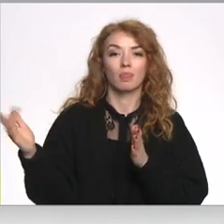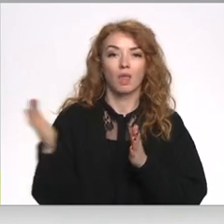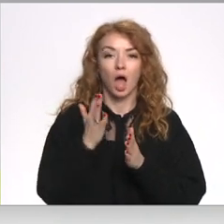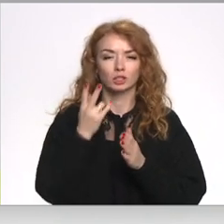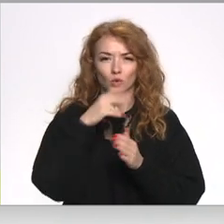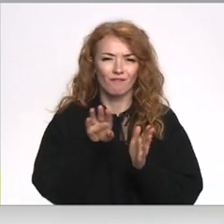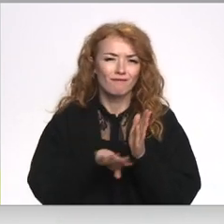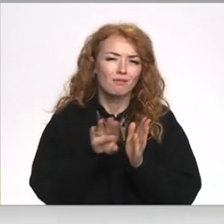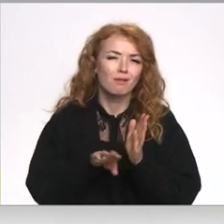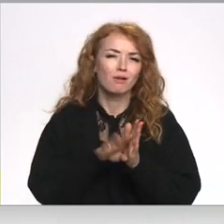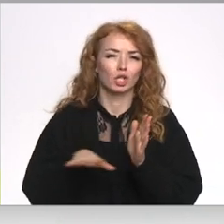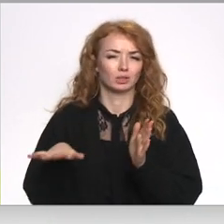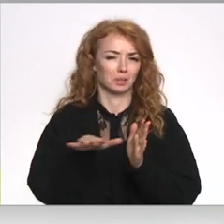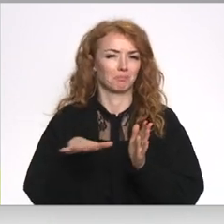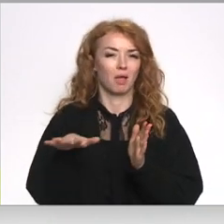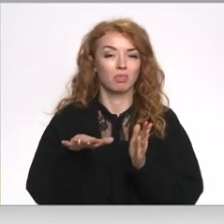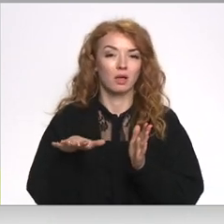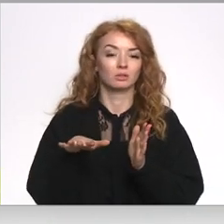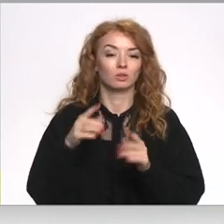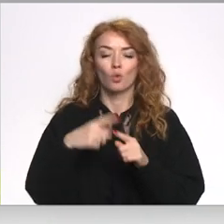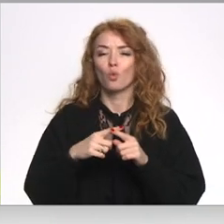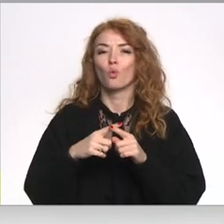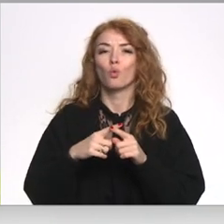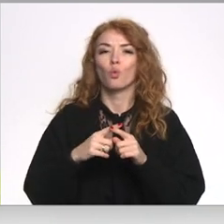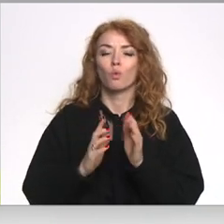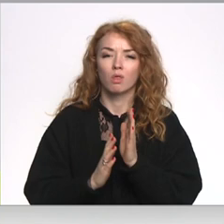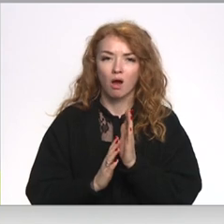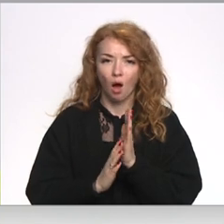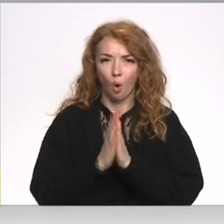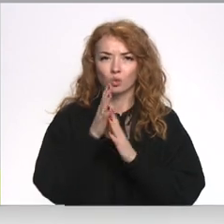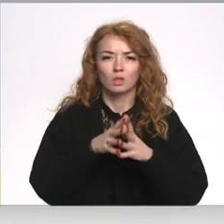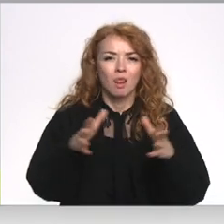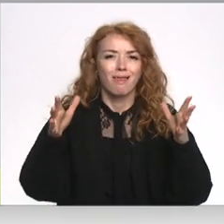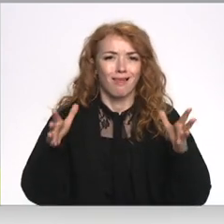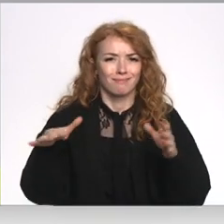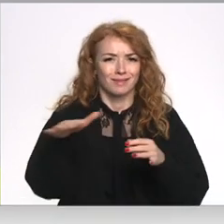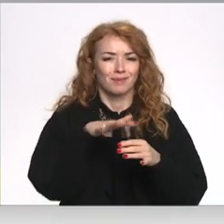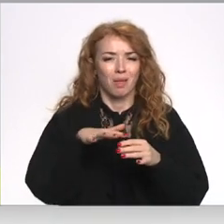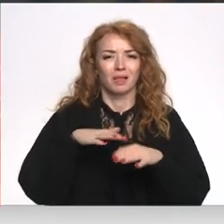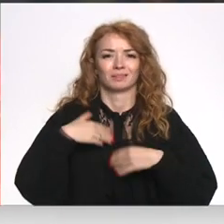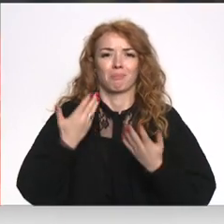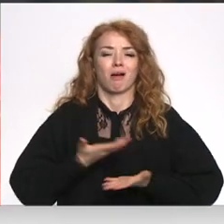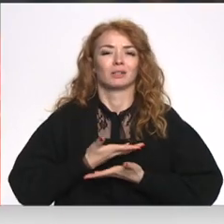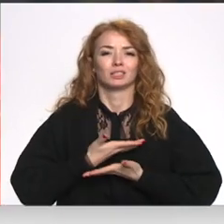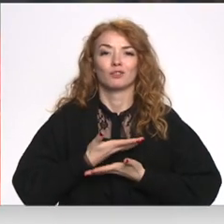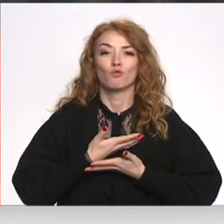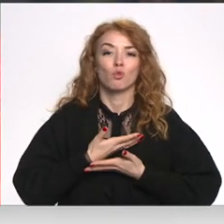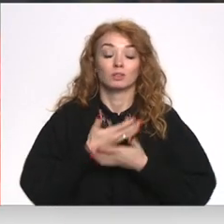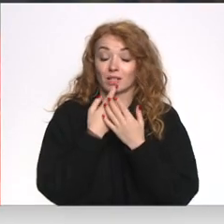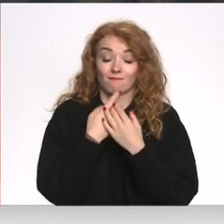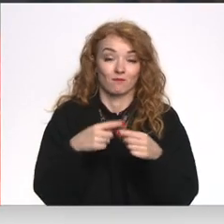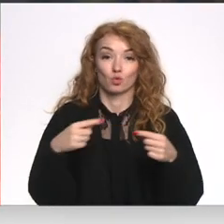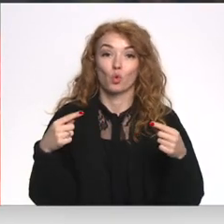vienkāršas izcelsmes, kas ir uzaudzis milzīgā ģimene, kas savā dzīvē ir pārdzīvojis, sazina,